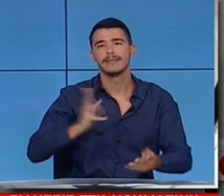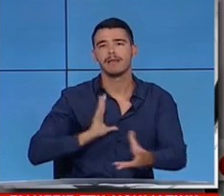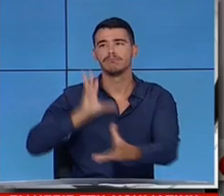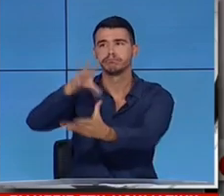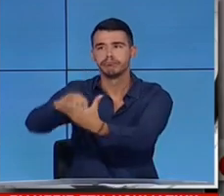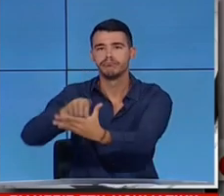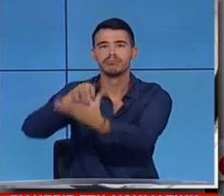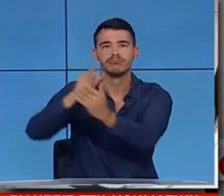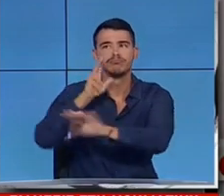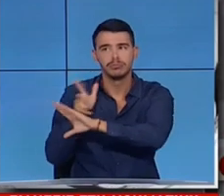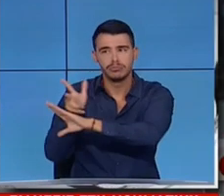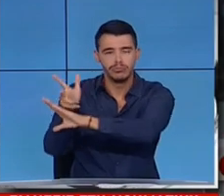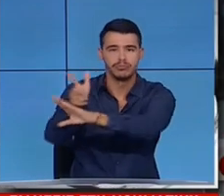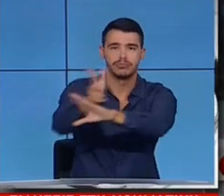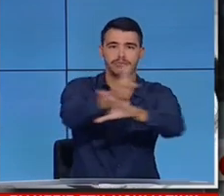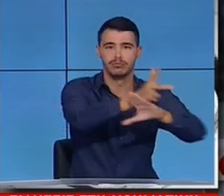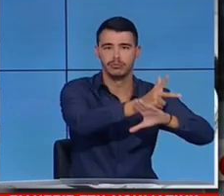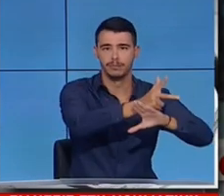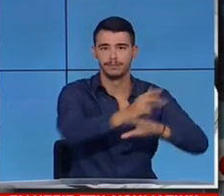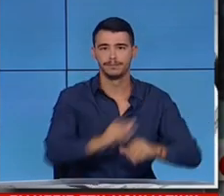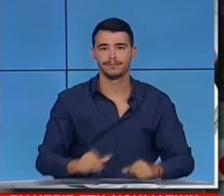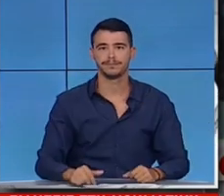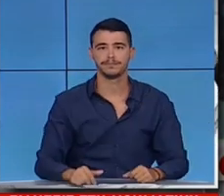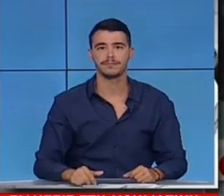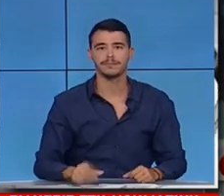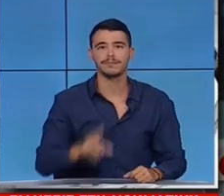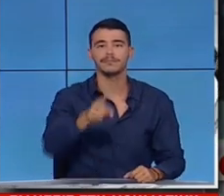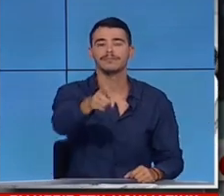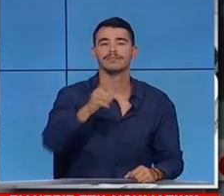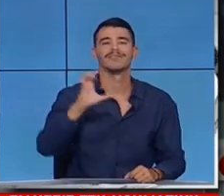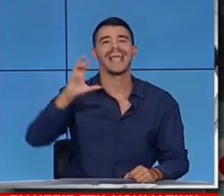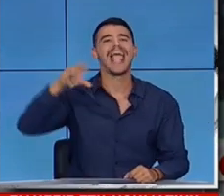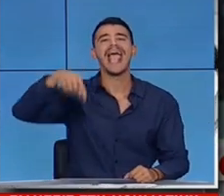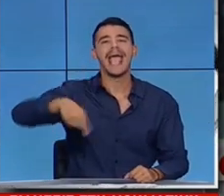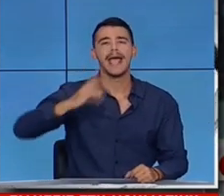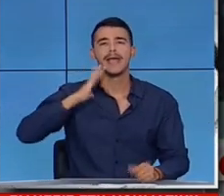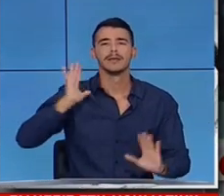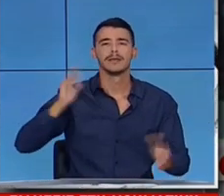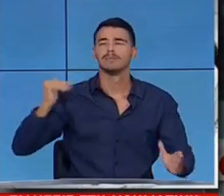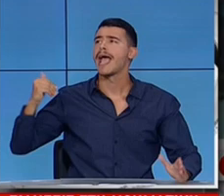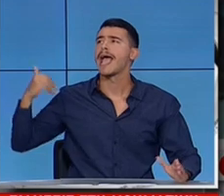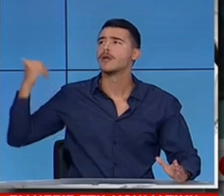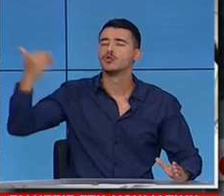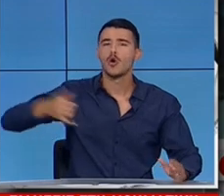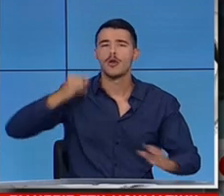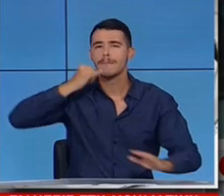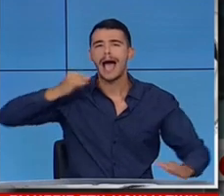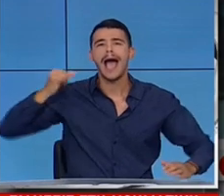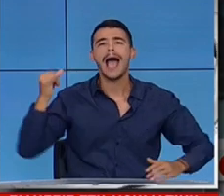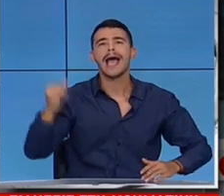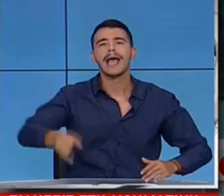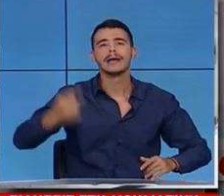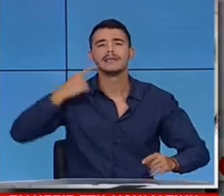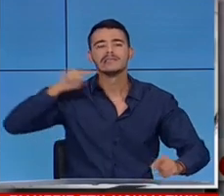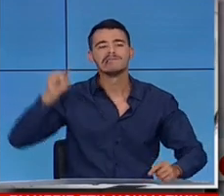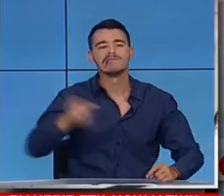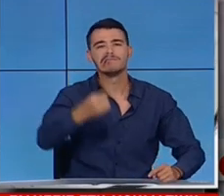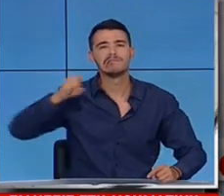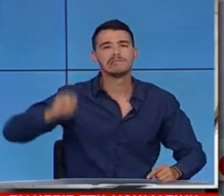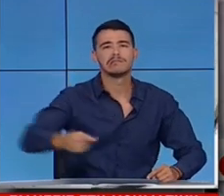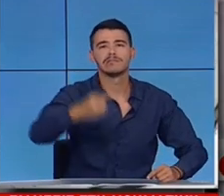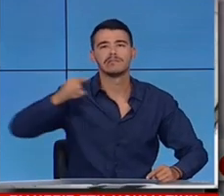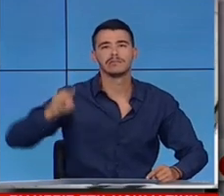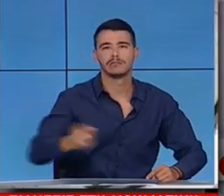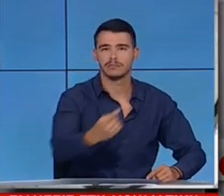παρουσία. Η ΕΡΤ πάντοτε ήταν ο εύκολος στόχος. Mm-hmm. Εσείς όμως είστε ικανοποιημένος από την πορεία της. Ποτέ δεν